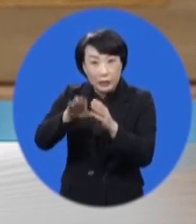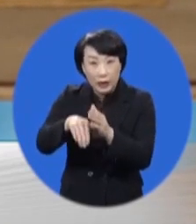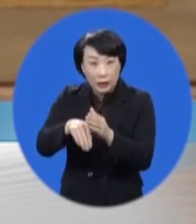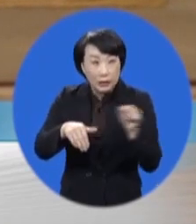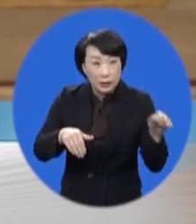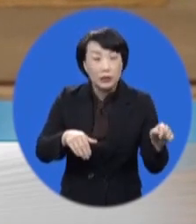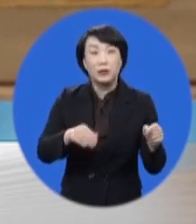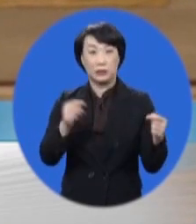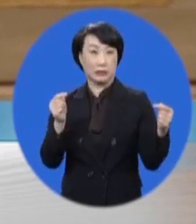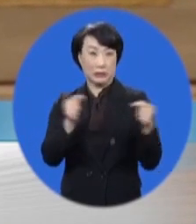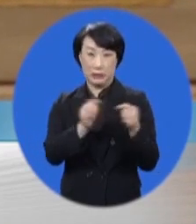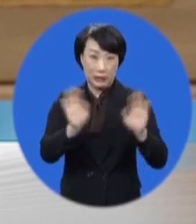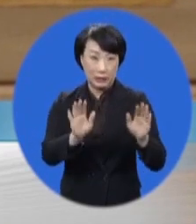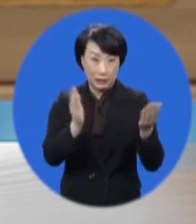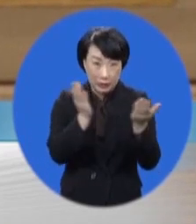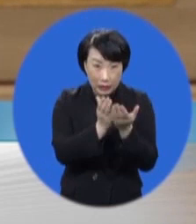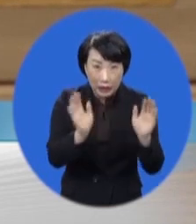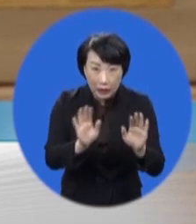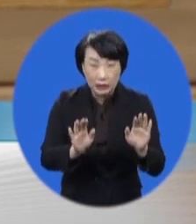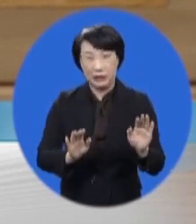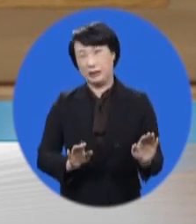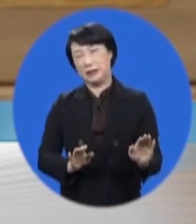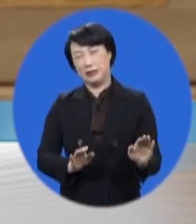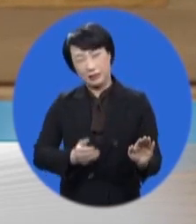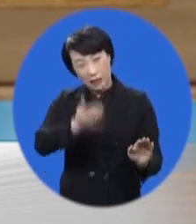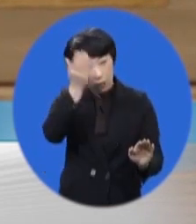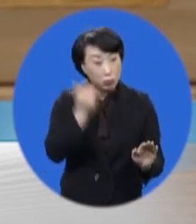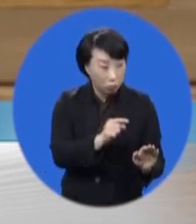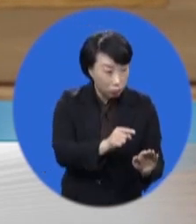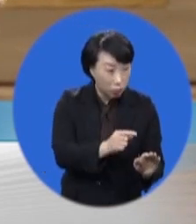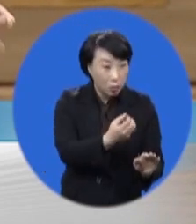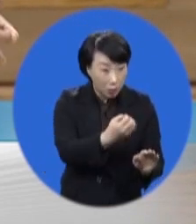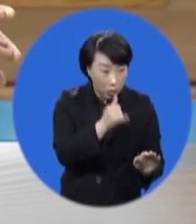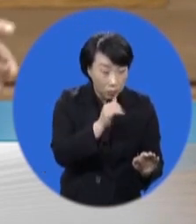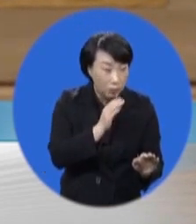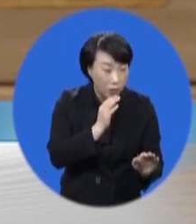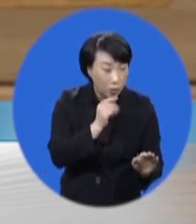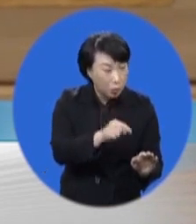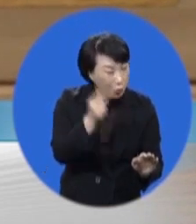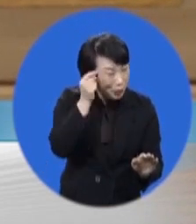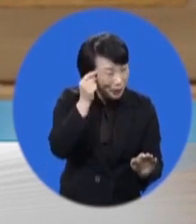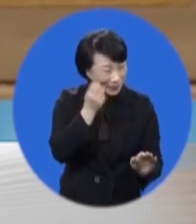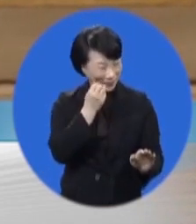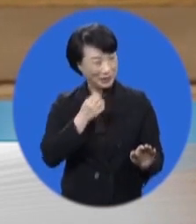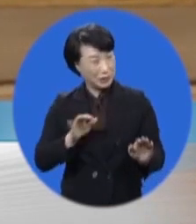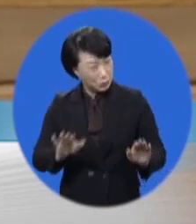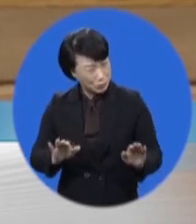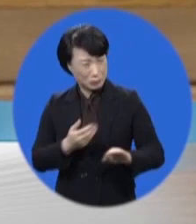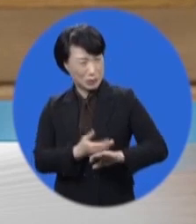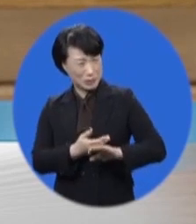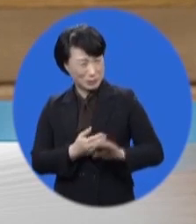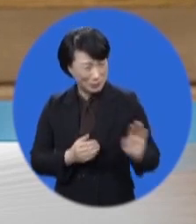세대가 맞지 않으니까 왜 옛날에는 저렇게 말했을까? 오늘의